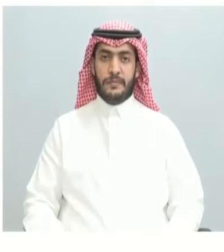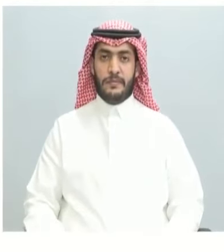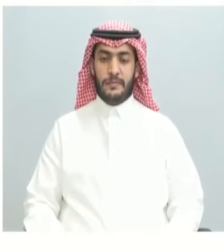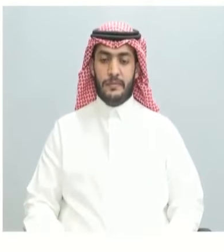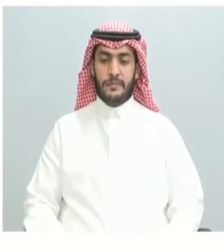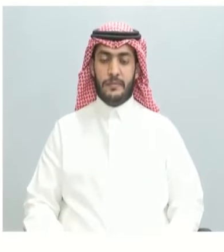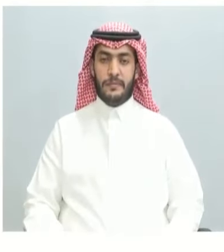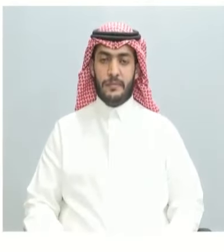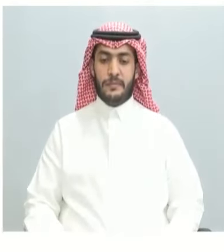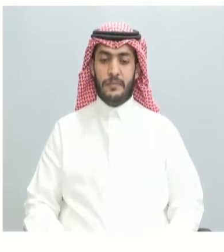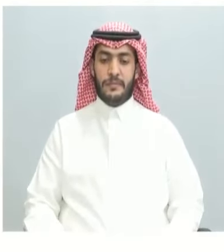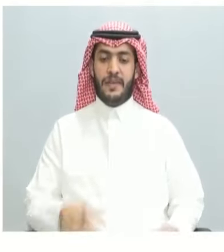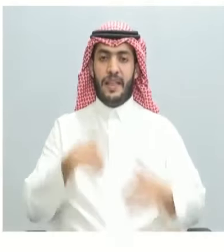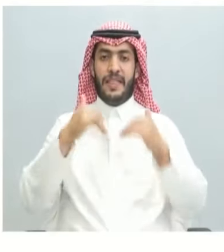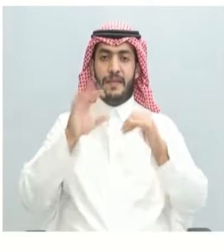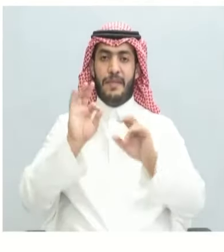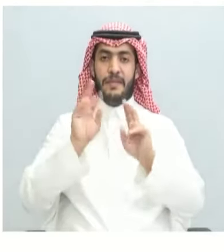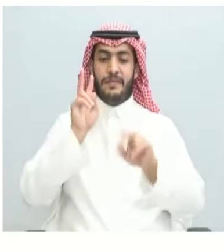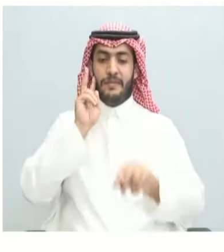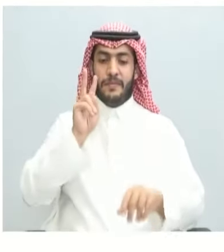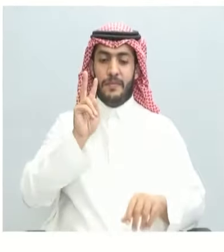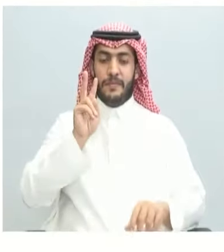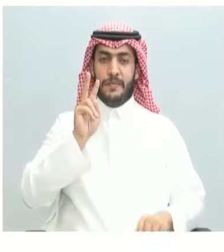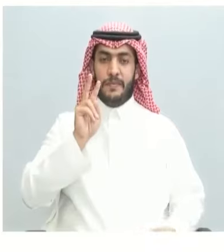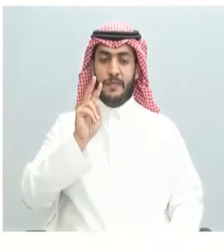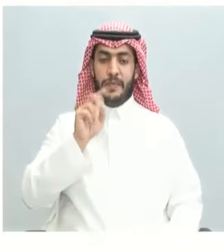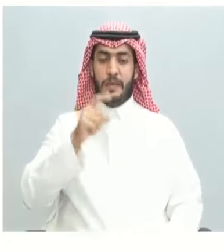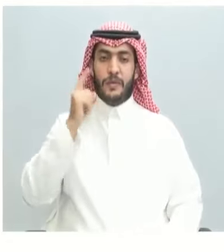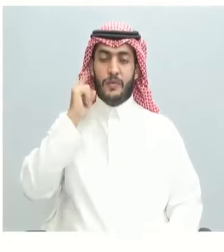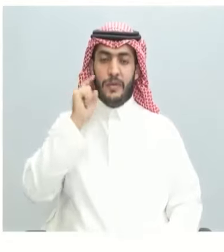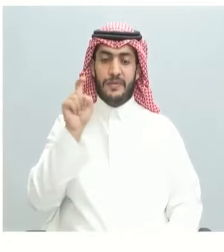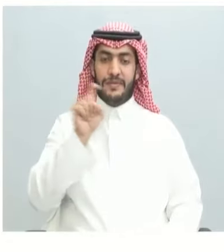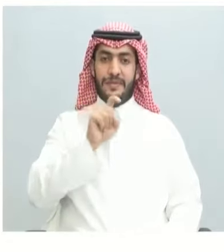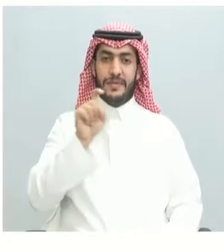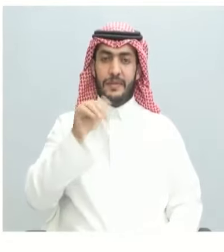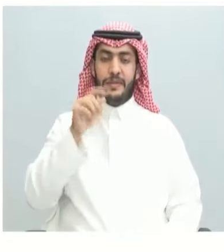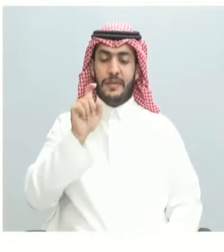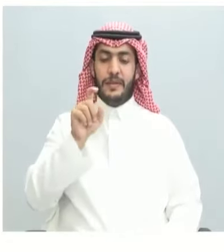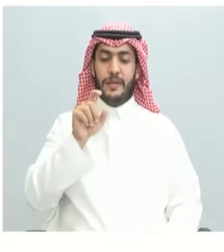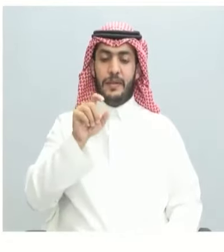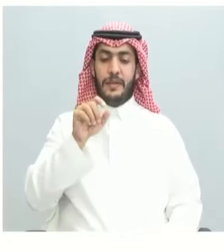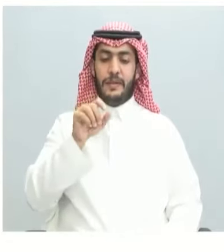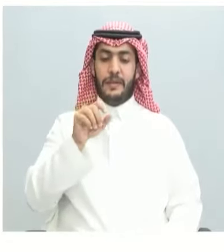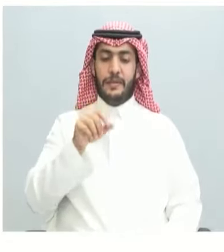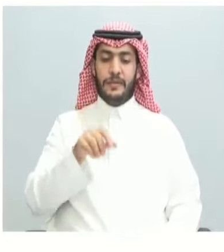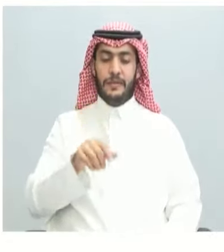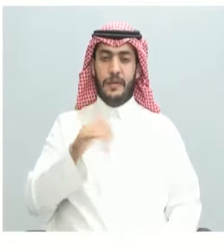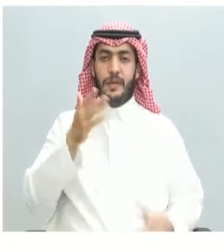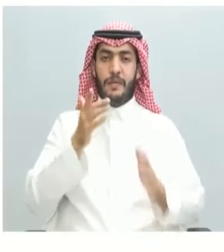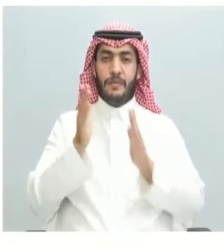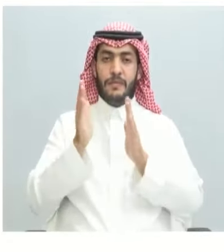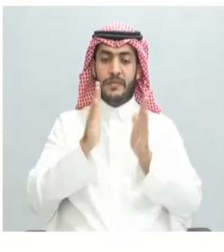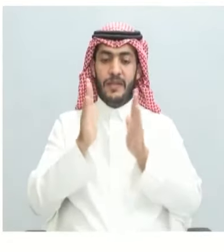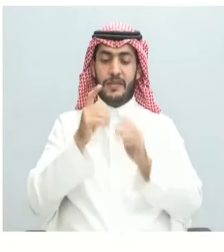بار بهذه الطريقه لاحظوا قمنا بتحديد جزء من الصوت وبعدها نقوم بالضغط على بلاي او المسافه